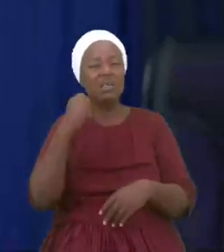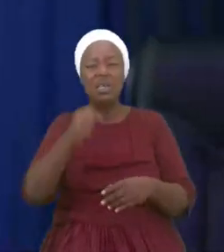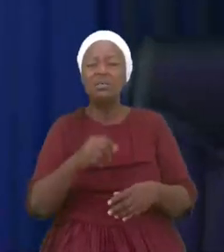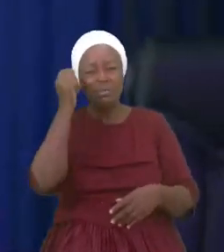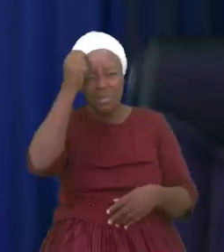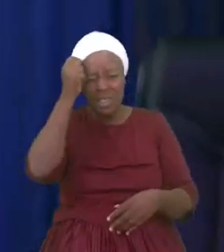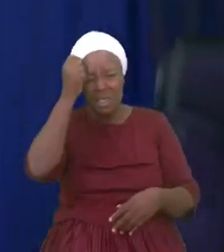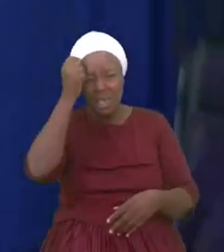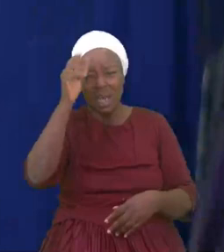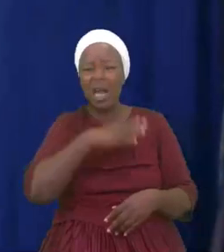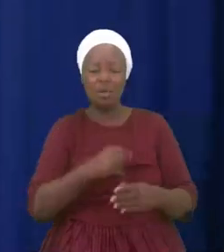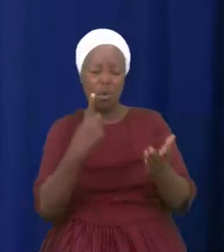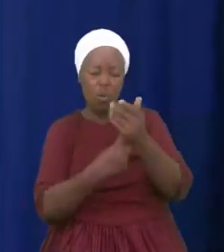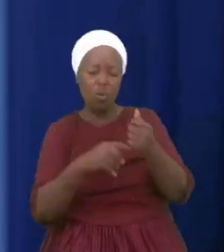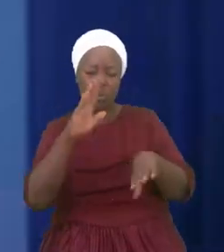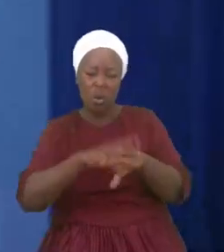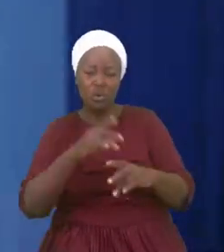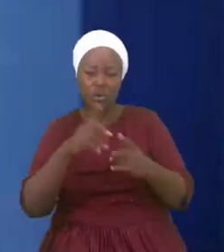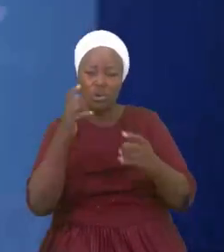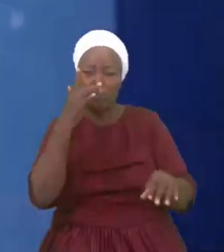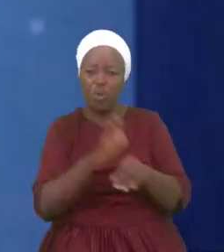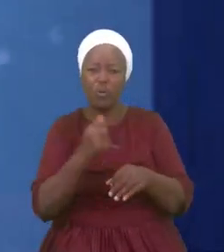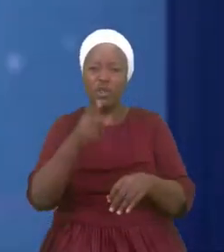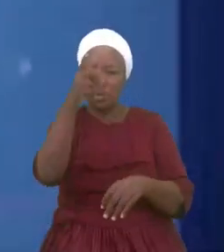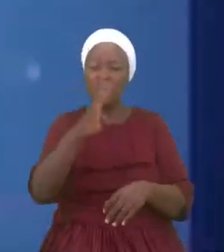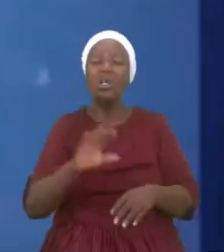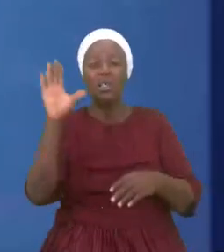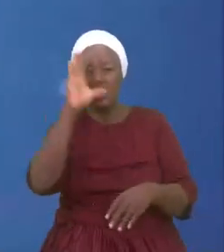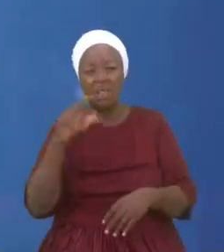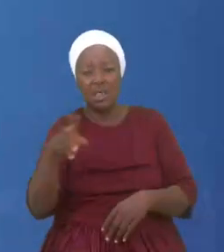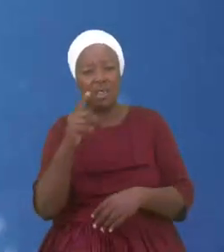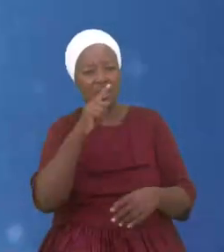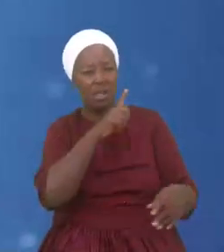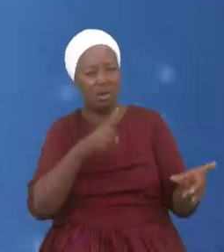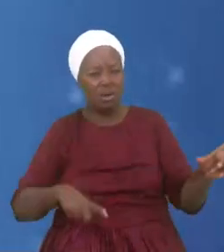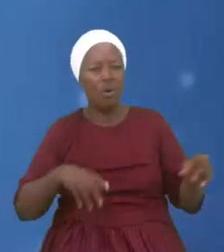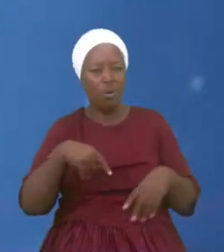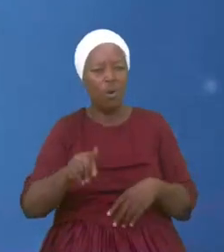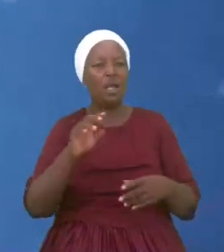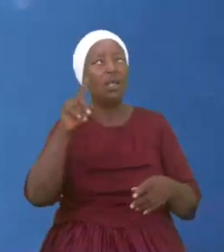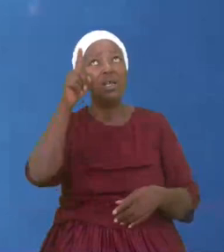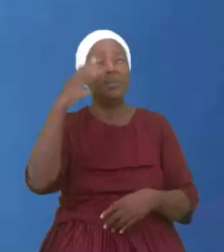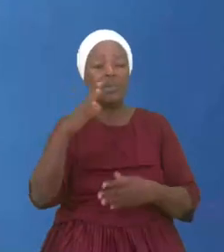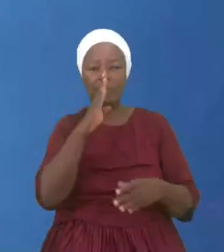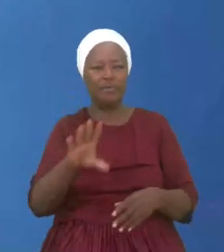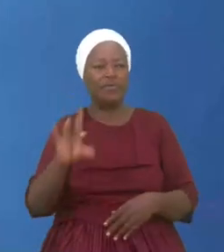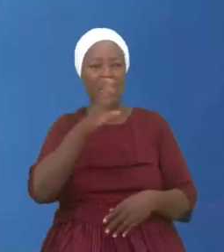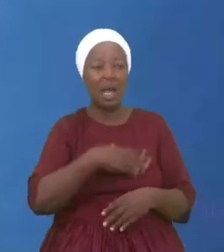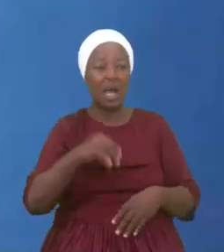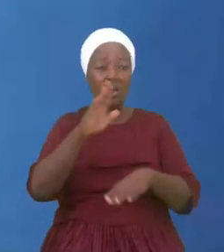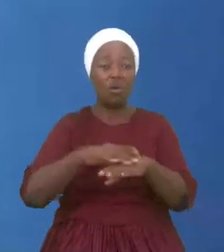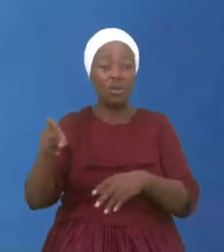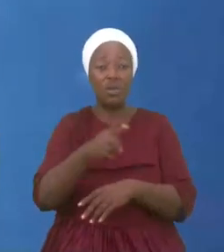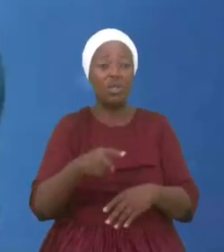peux résonner en ce temps que tu peux penser en ce temps que tu peux embrasser la promesse de Dieu